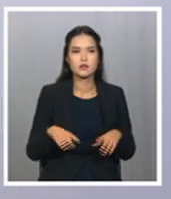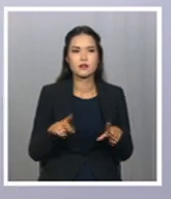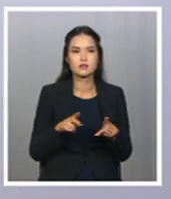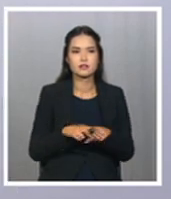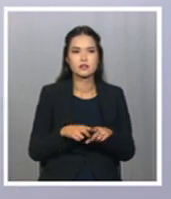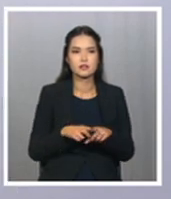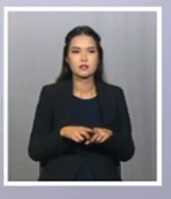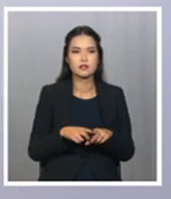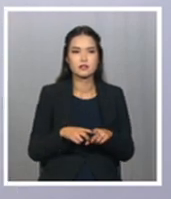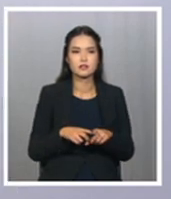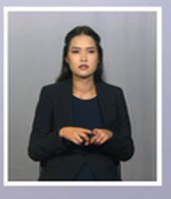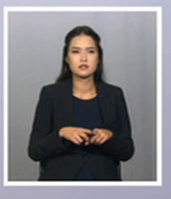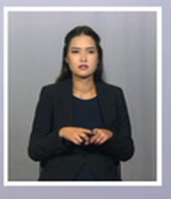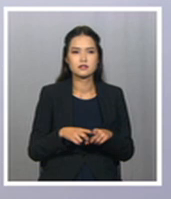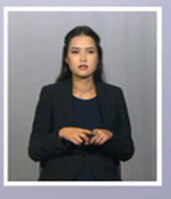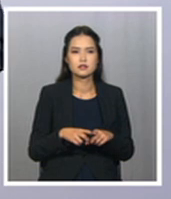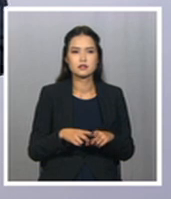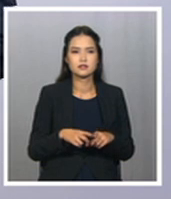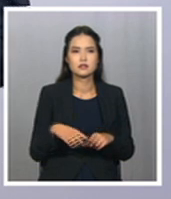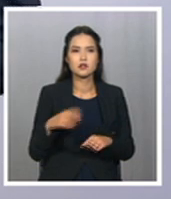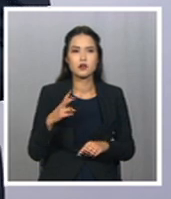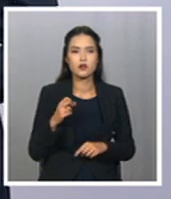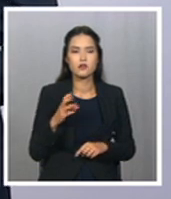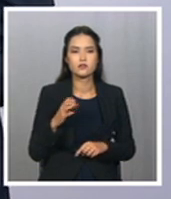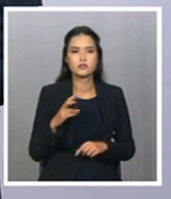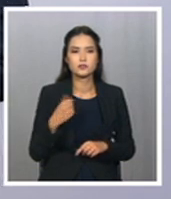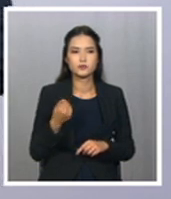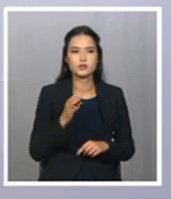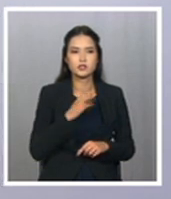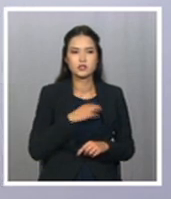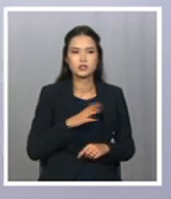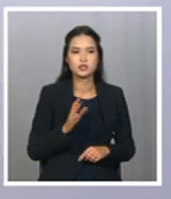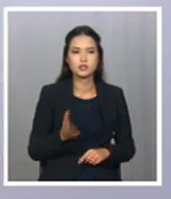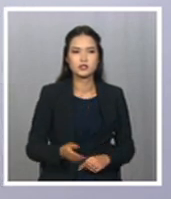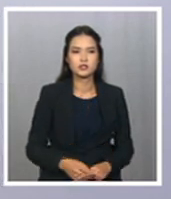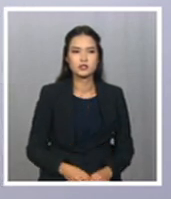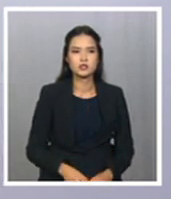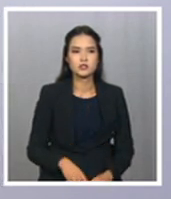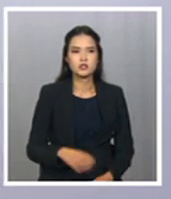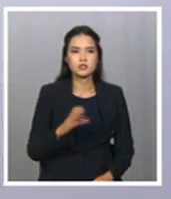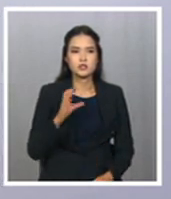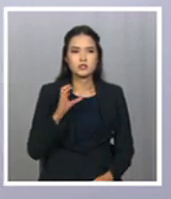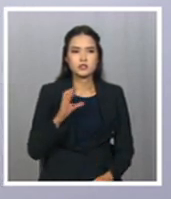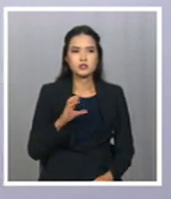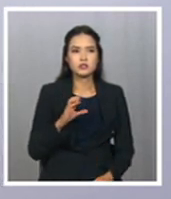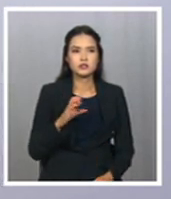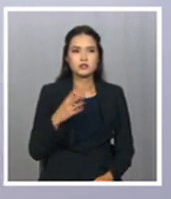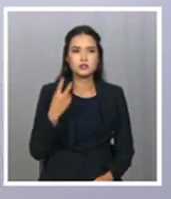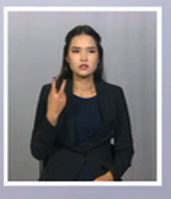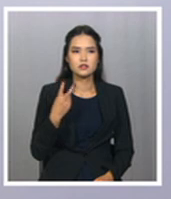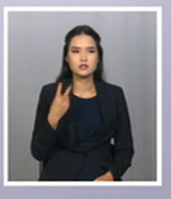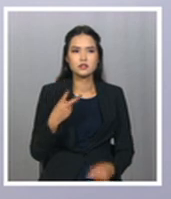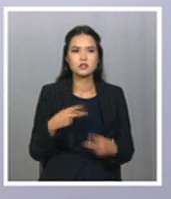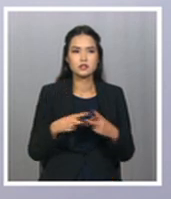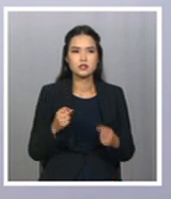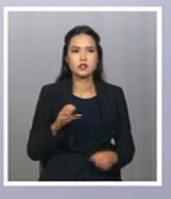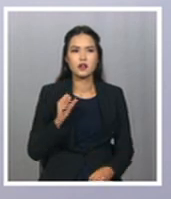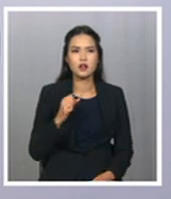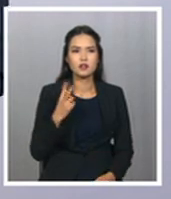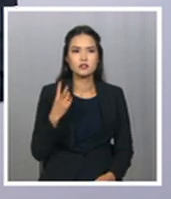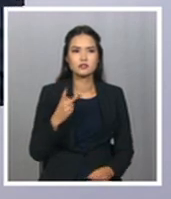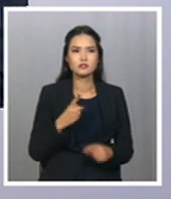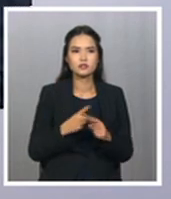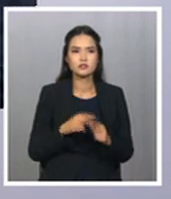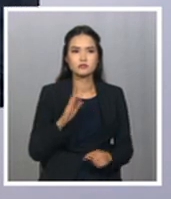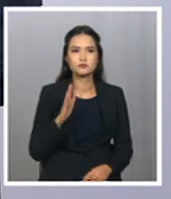Бұл жерде де біз косинустар теоремасын қолданамыз. Яғни, С қабырғасы белгісіз, демек, С квадрат тең А квадрат